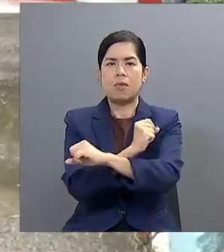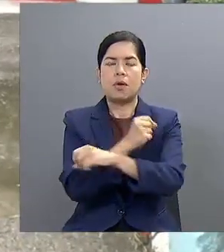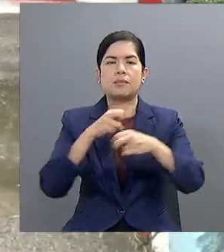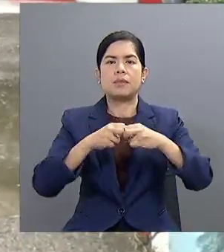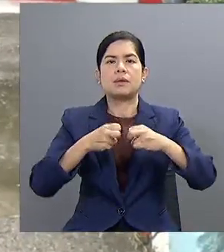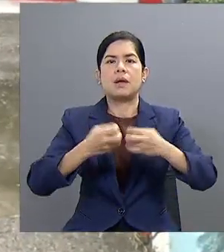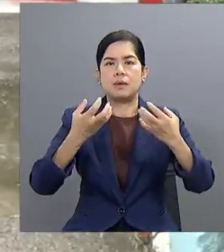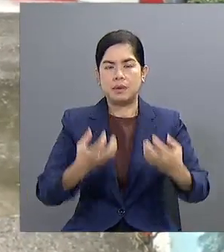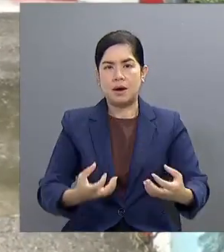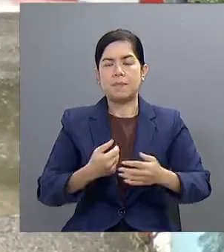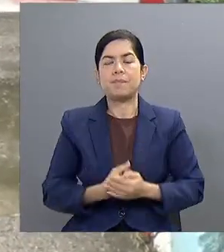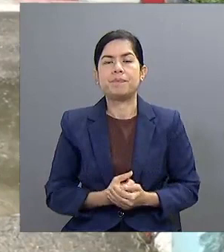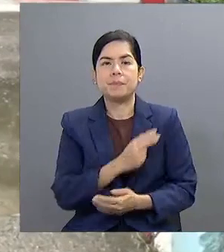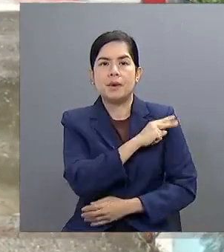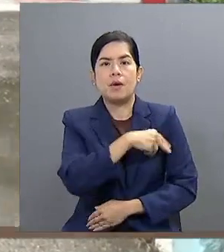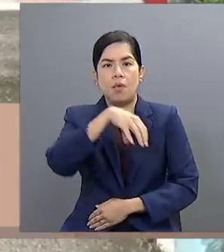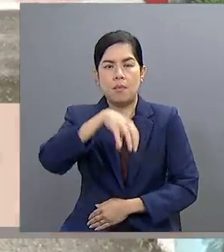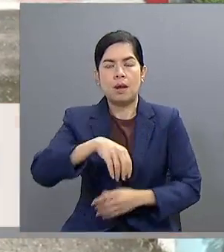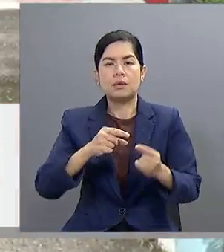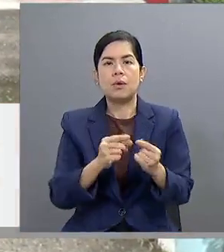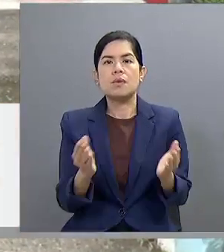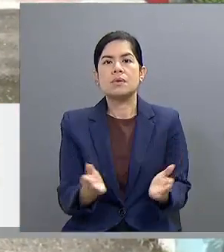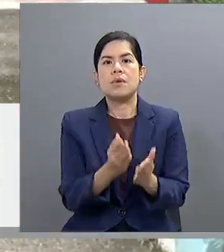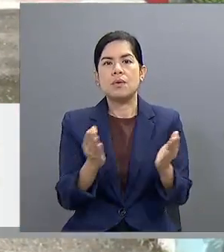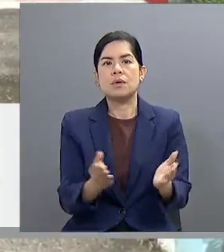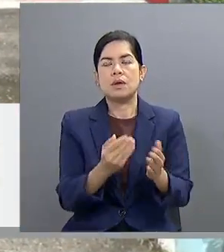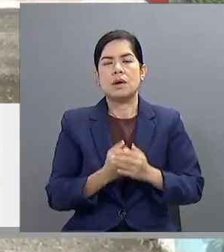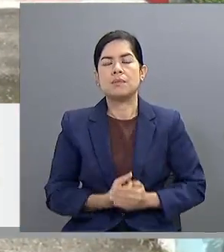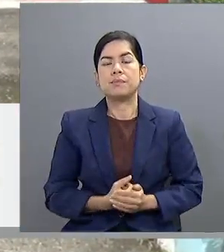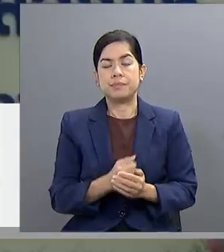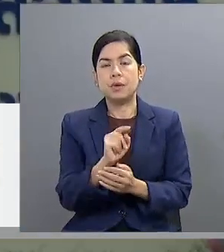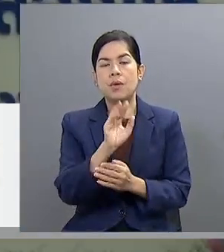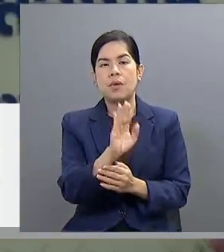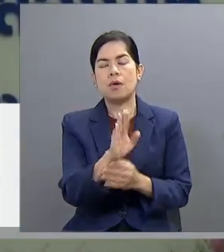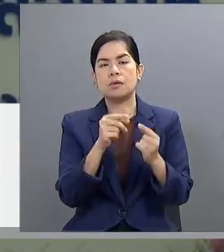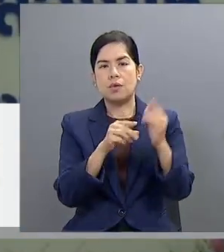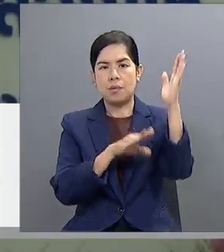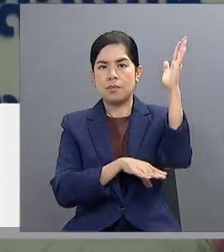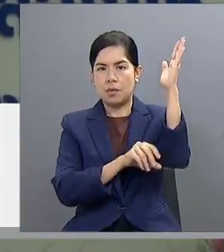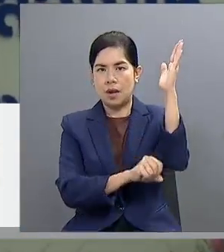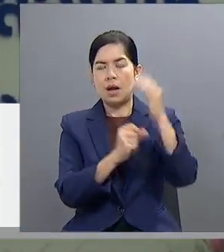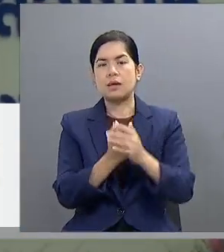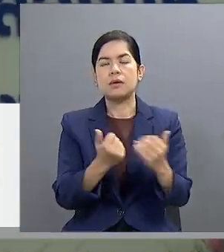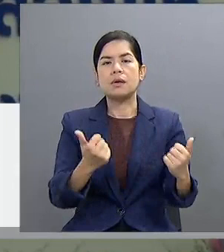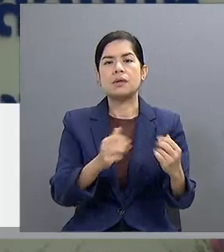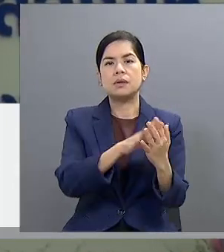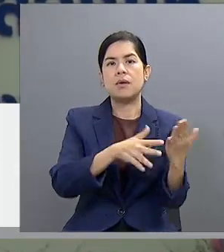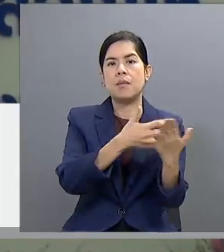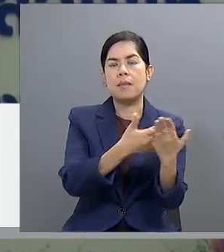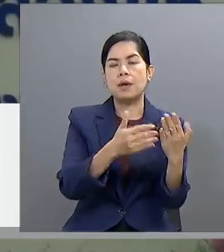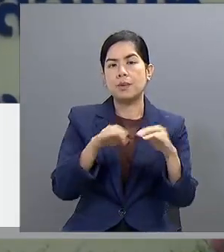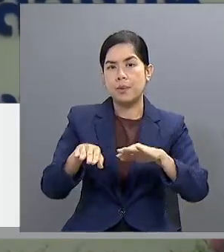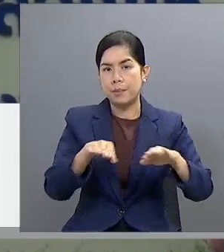ส่งเสริมสุขภาพประจำตำบลคลองแหอำเภอหาดใหญ่จังหวัดสงขลาตอนนี้ยังเตรียมความพร้อมให้บริการประชาชนในพื้นที่